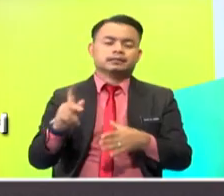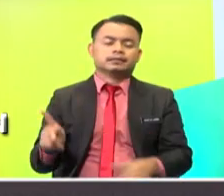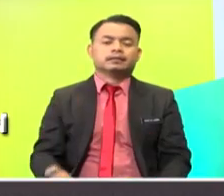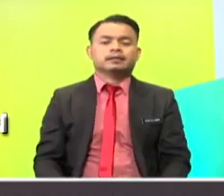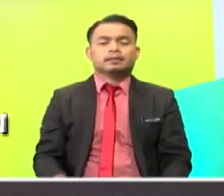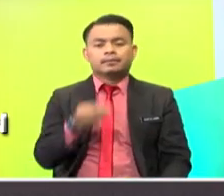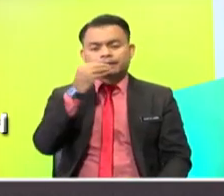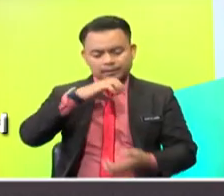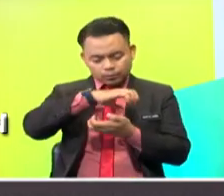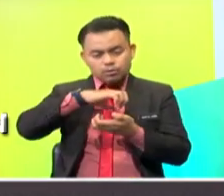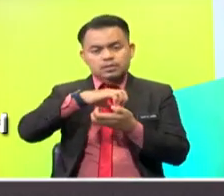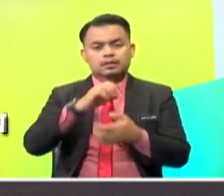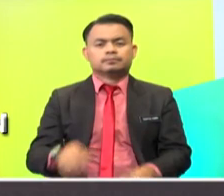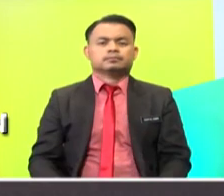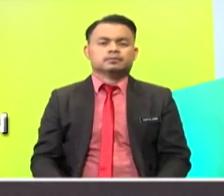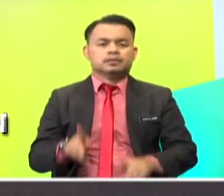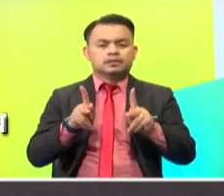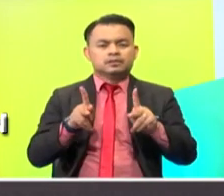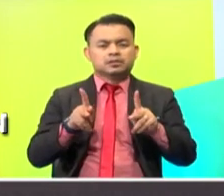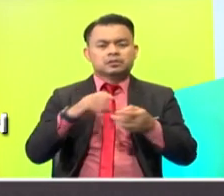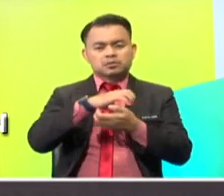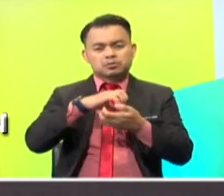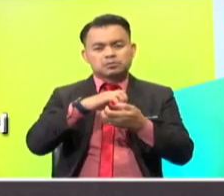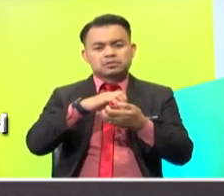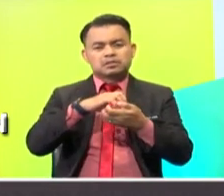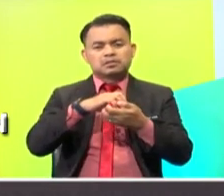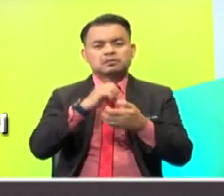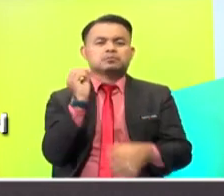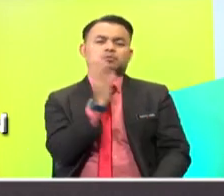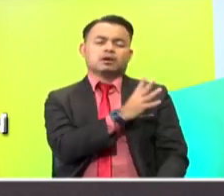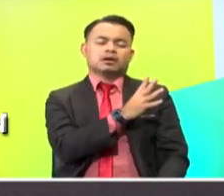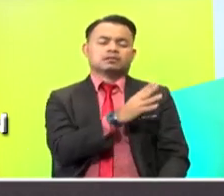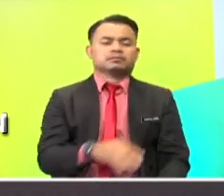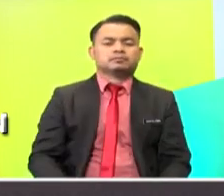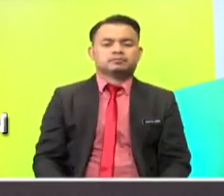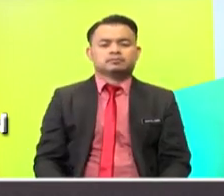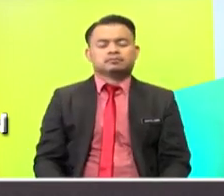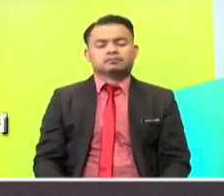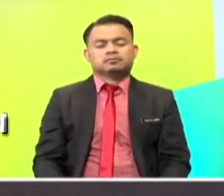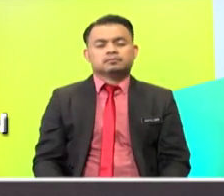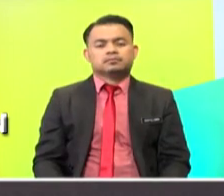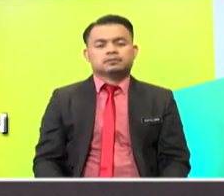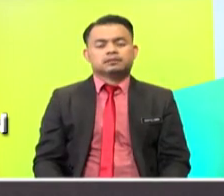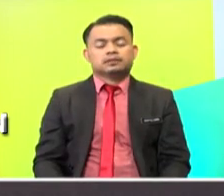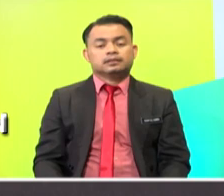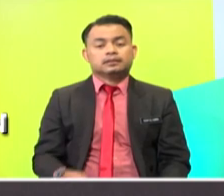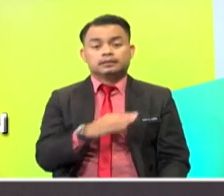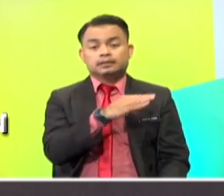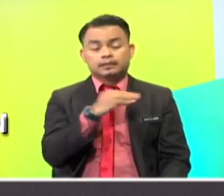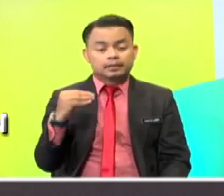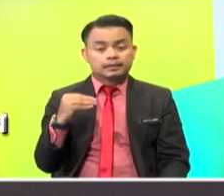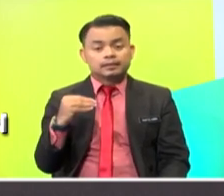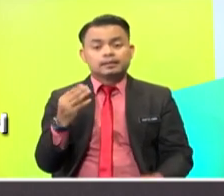atau bisa makanan rusak berlakulah pompa dirampas Young Jan itu nak jaga quality bahan